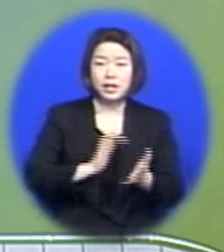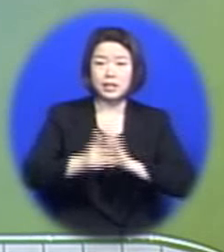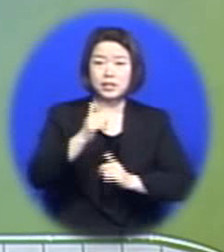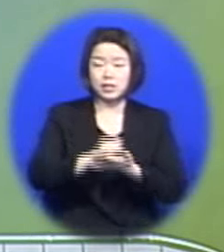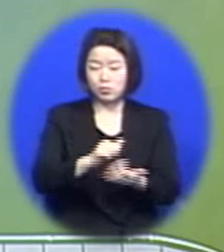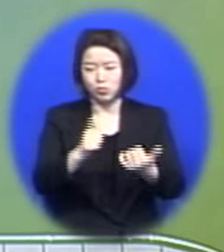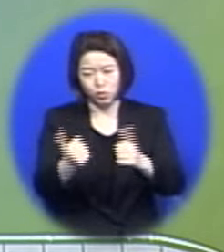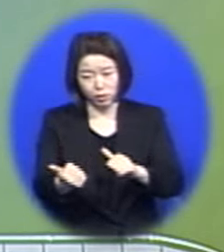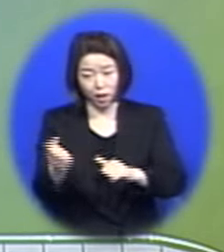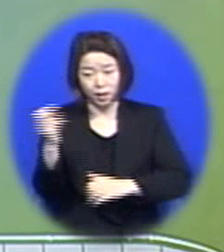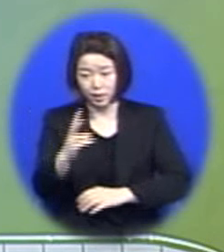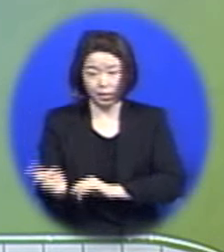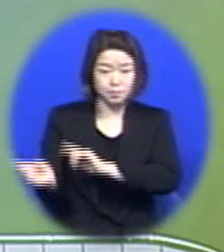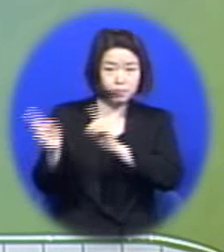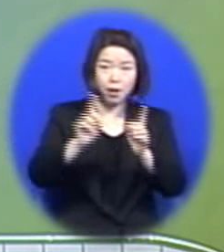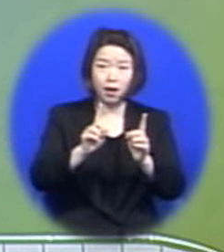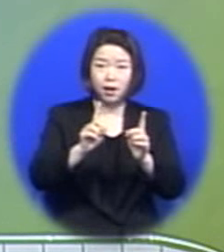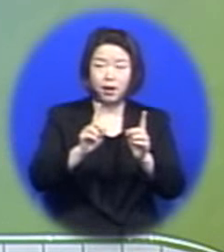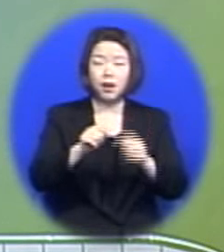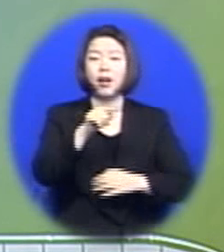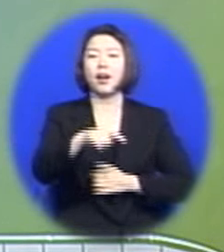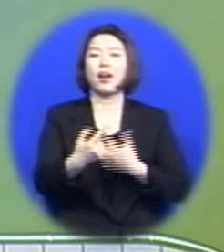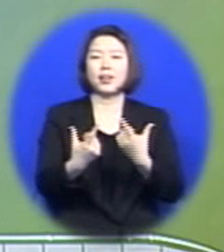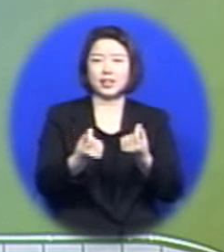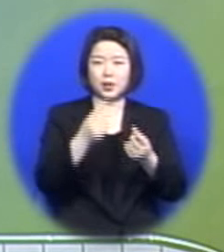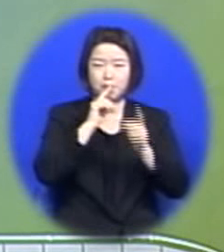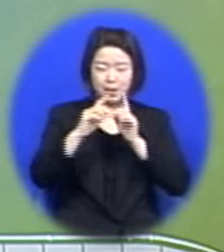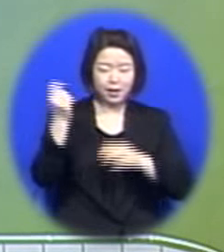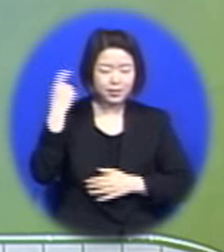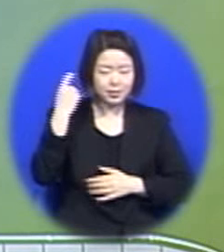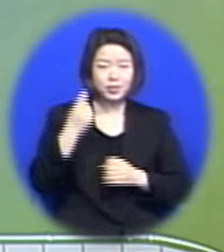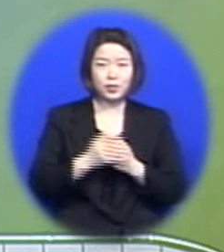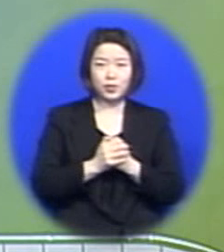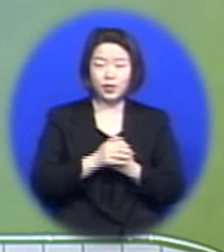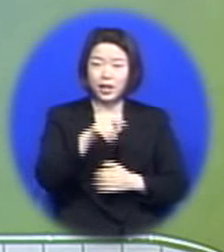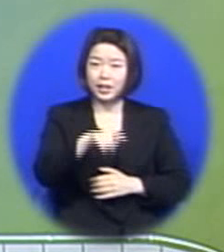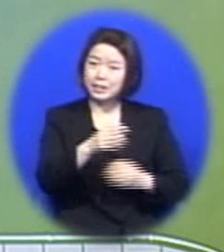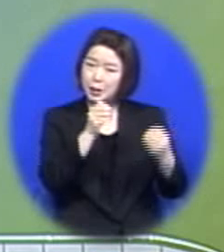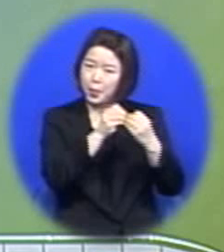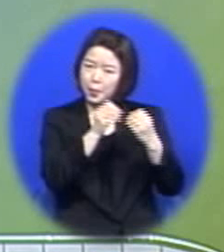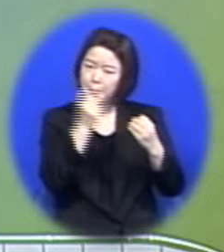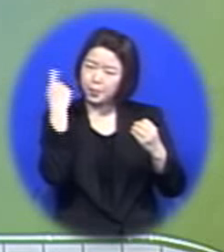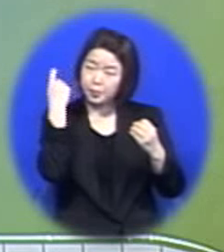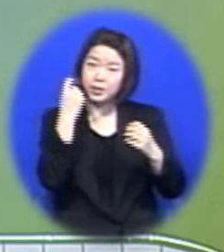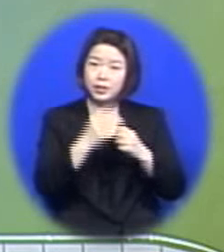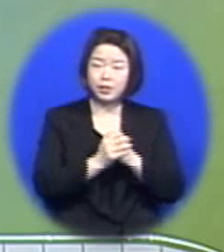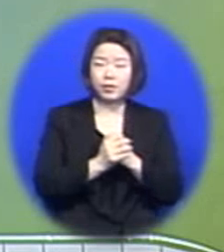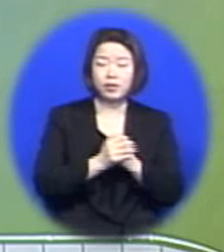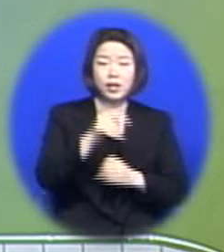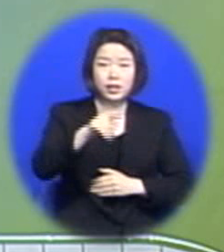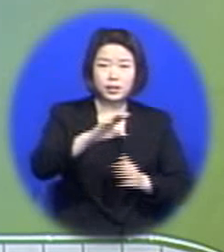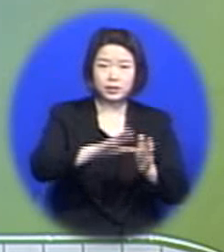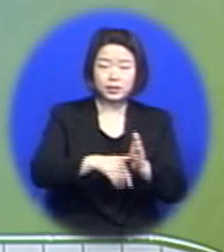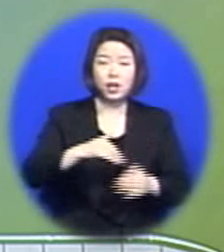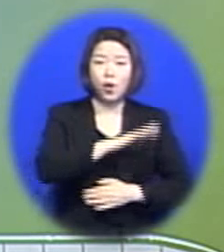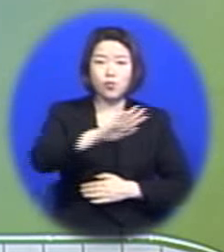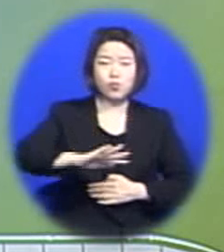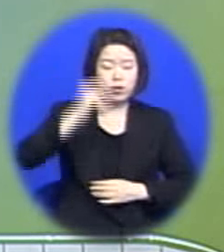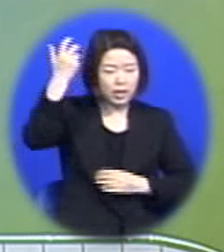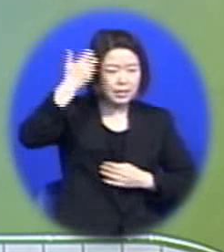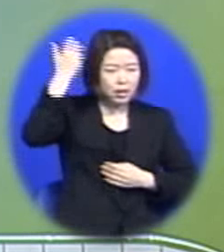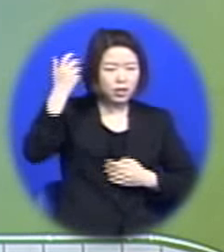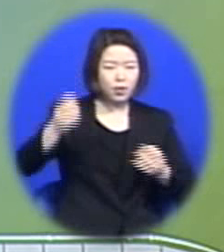다시 살아나셨대, 이런 말을 들어요. 이런 메시지를 듣습니다. 그때 우리의 영이